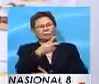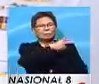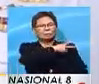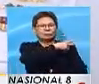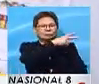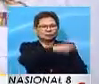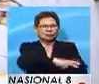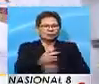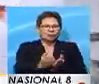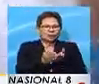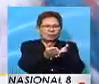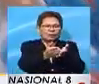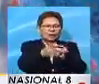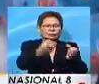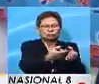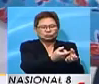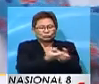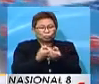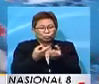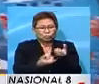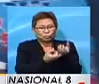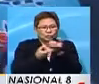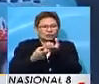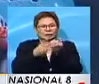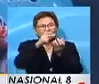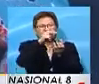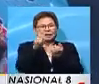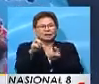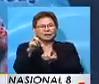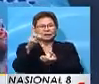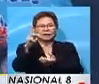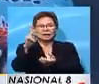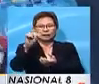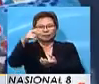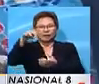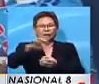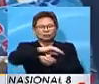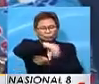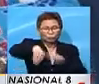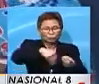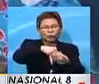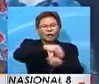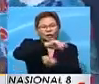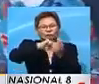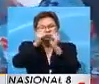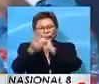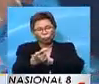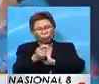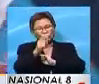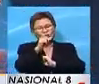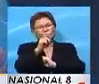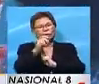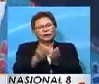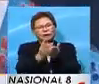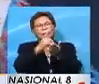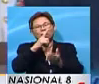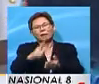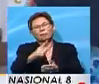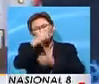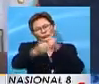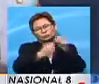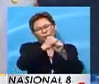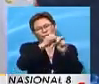tauliah kapal tunda diraja ktd kepah ataupun penggantian kapal-kapal lama di sepanggar Kota Kinabalu untuk